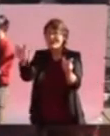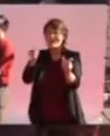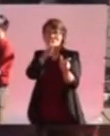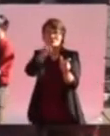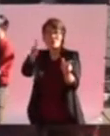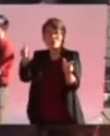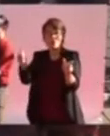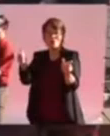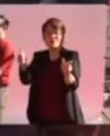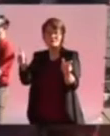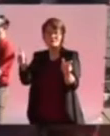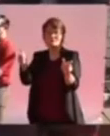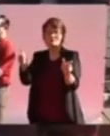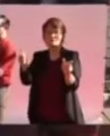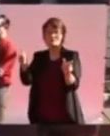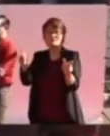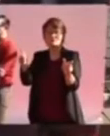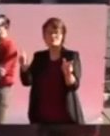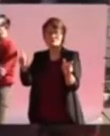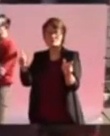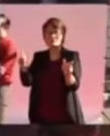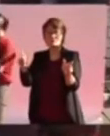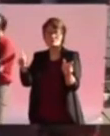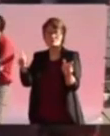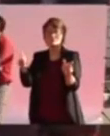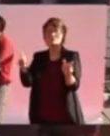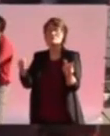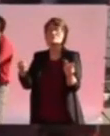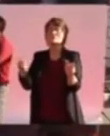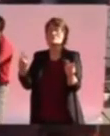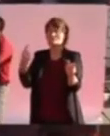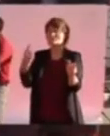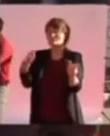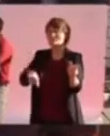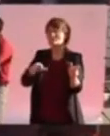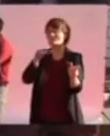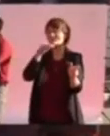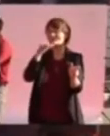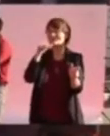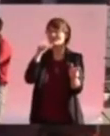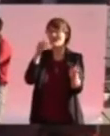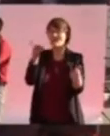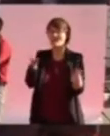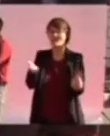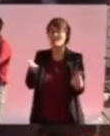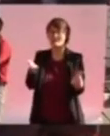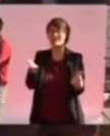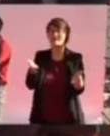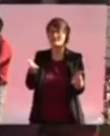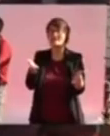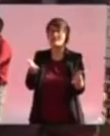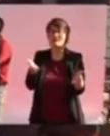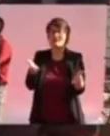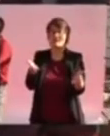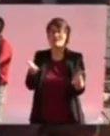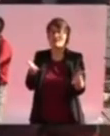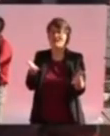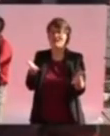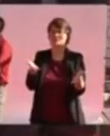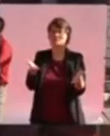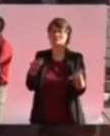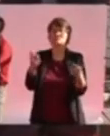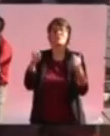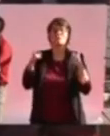gambe a processi che collochino sul territorio in prossimità delle cittadine e dei cittadini il perno attorno